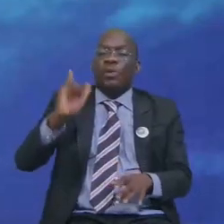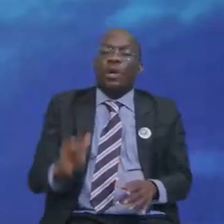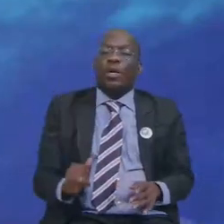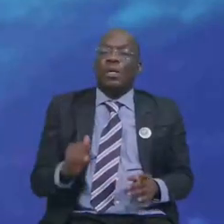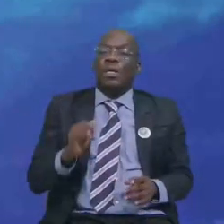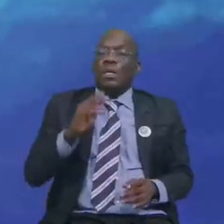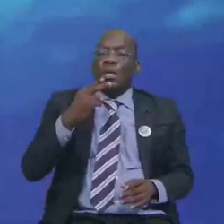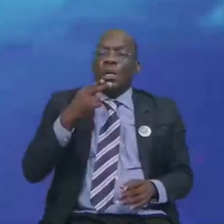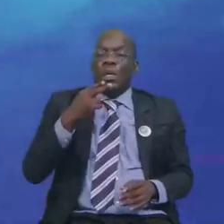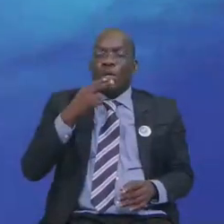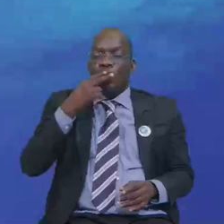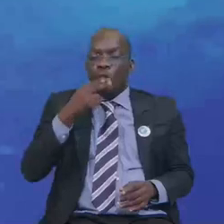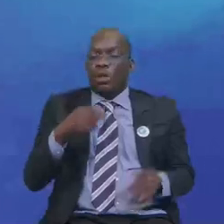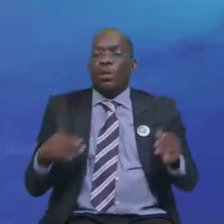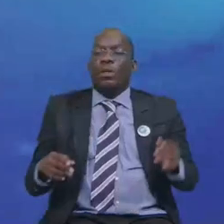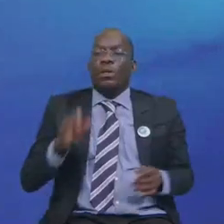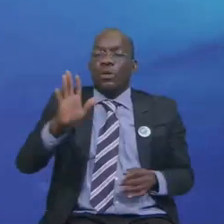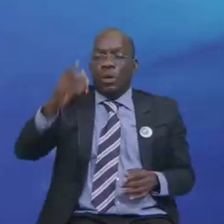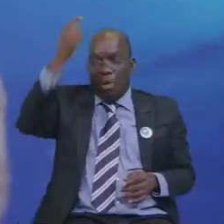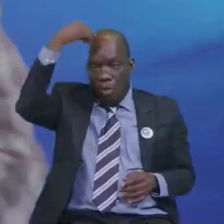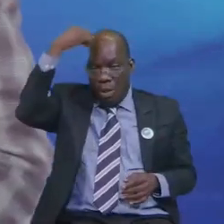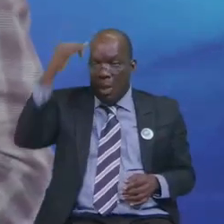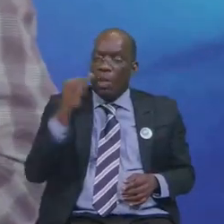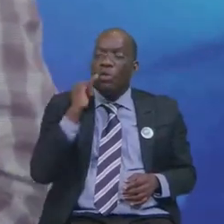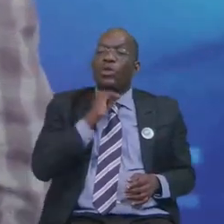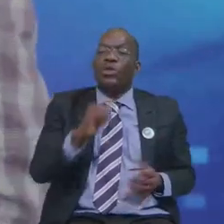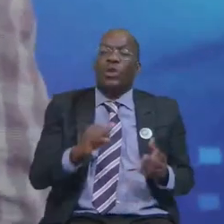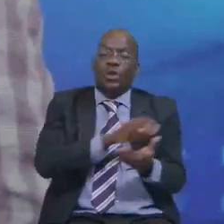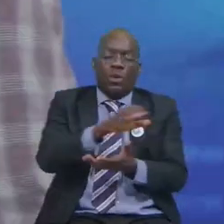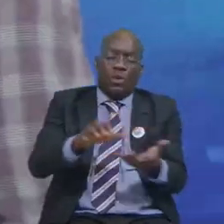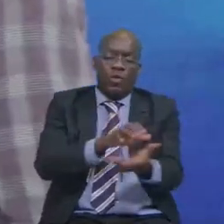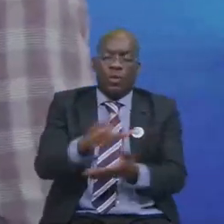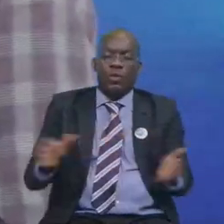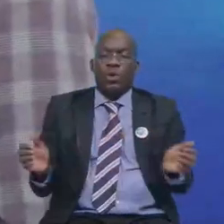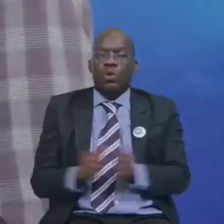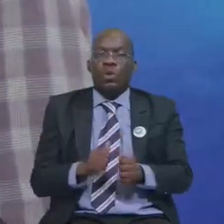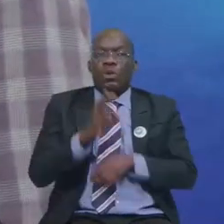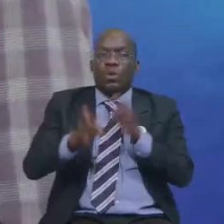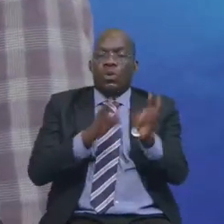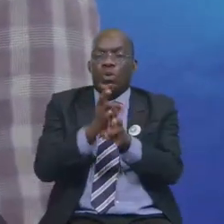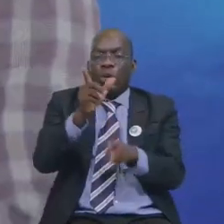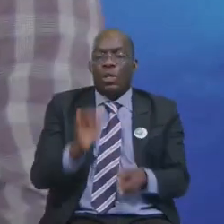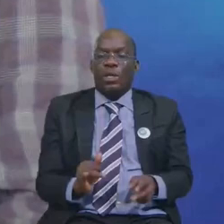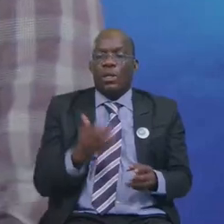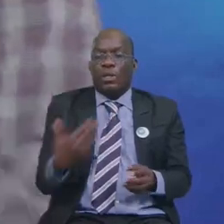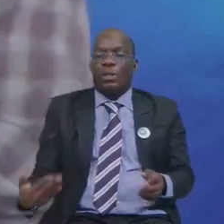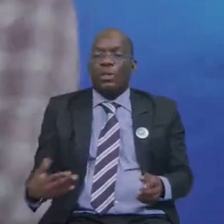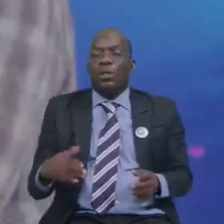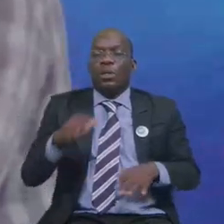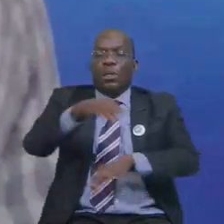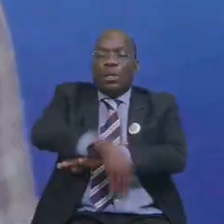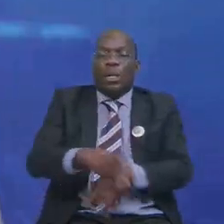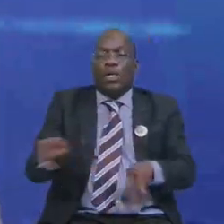ta pensée n'est pas encombré par les choses mondaines les soirées de nuit tu dois mieux travailler